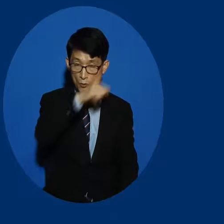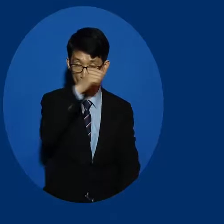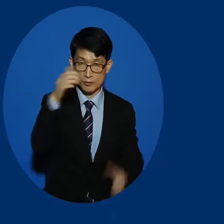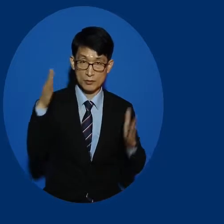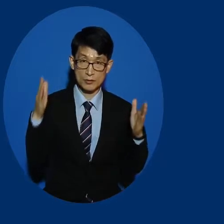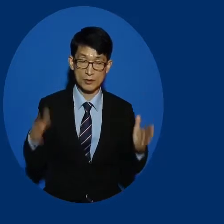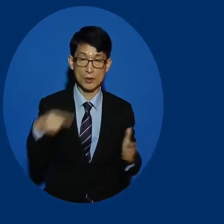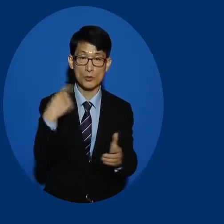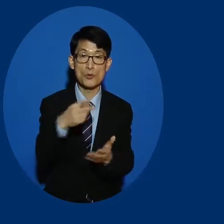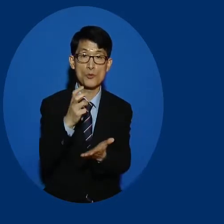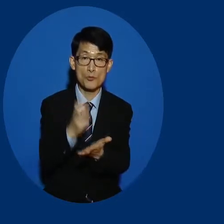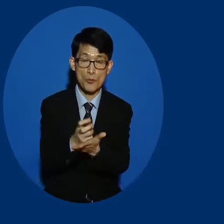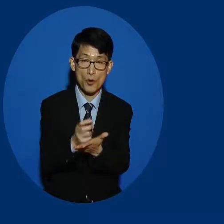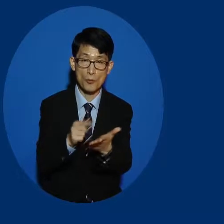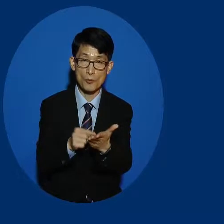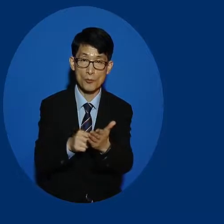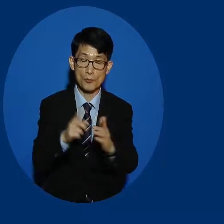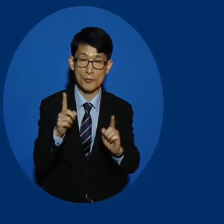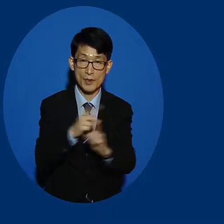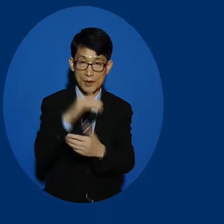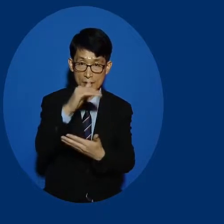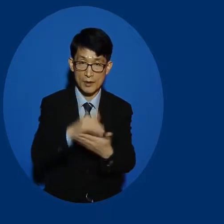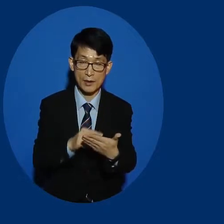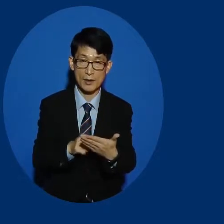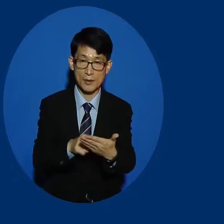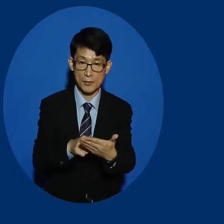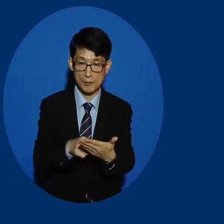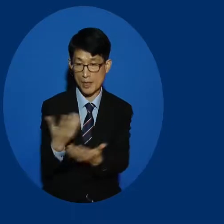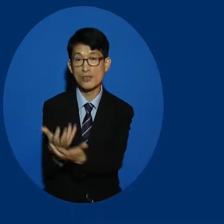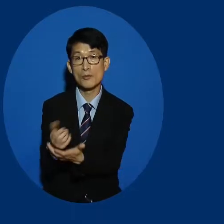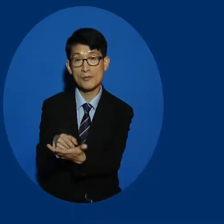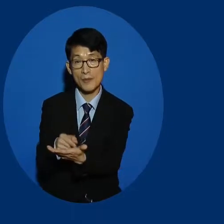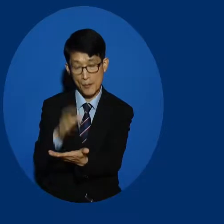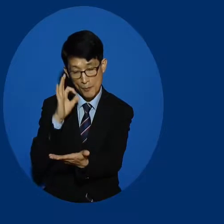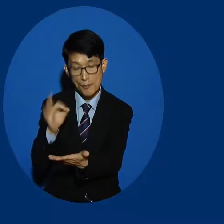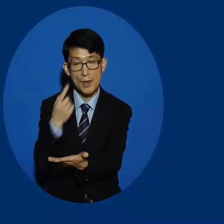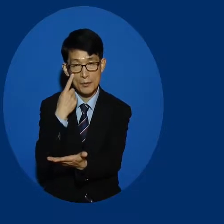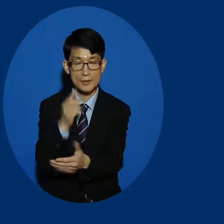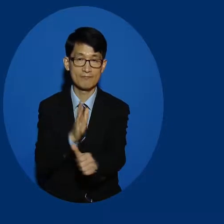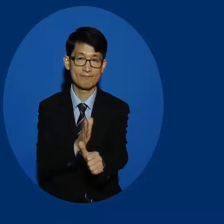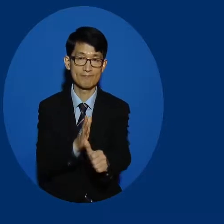평생교육법 개정의 내용들은 여러분들께서 원고를 좀 참고해 주시고요.